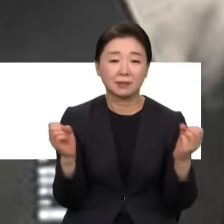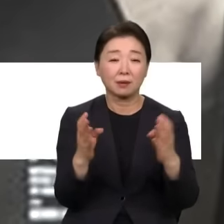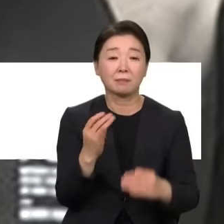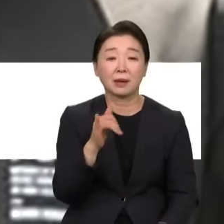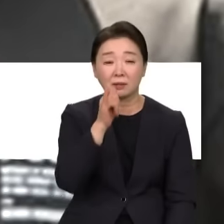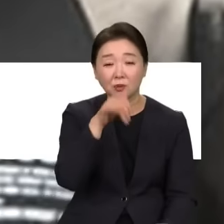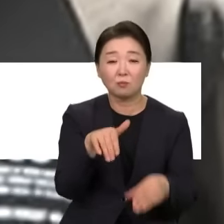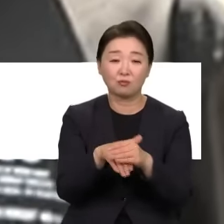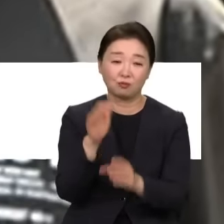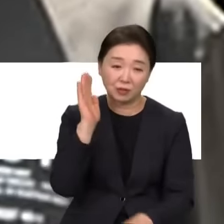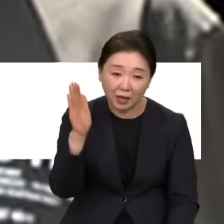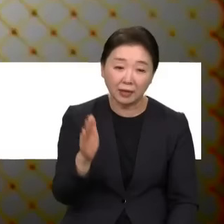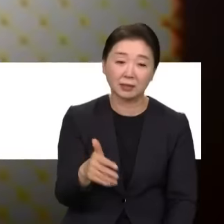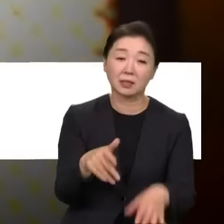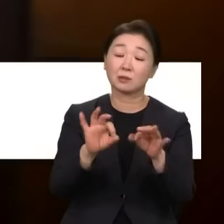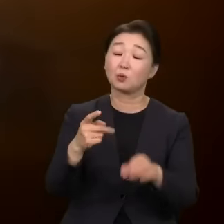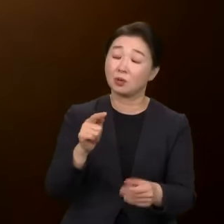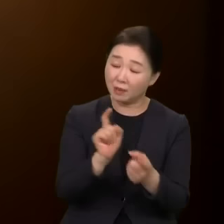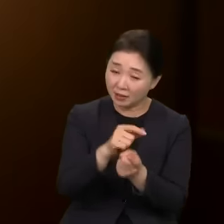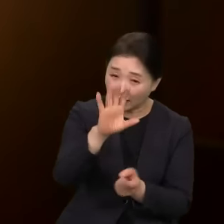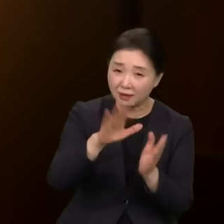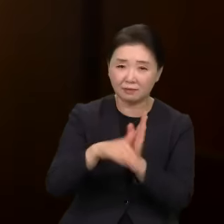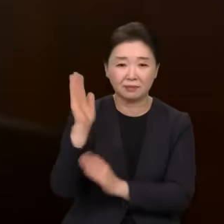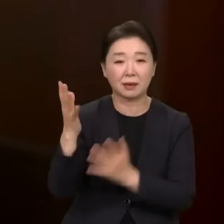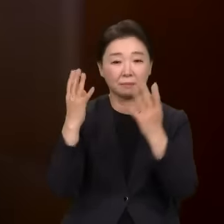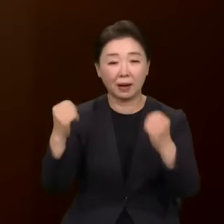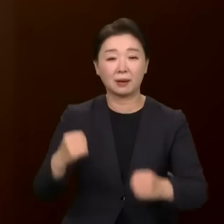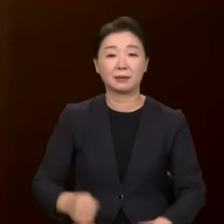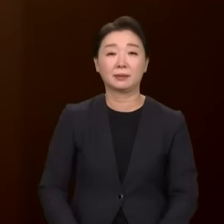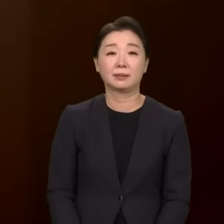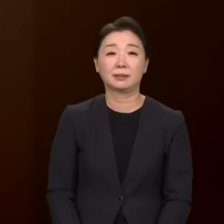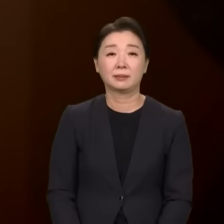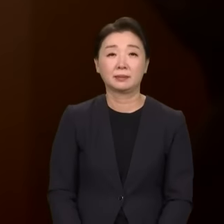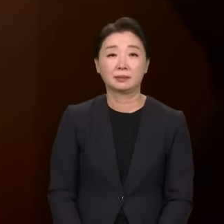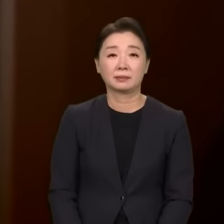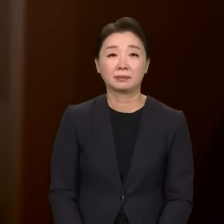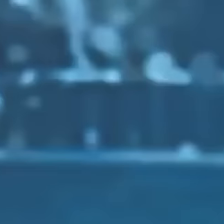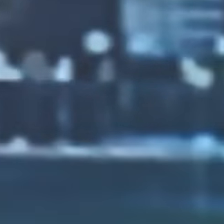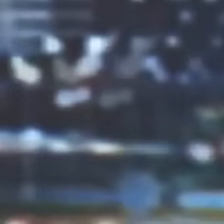김정인 만나러 왔다 같이 하고. JTBC 윤정주입니다.